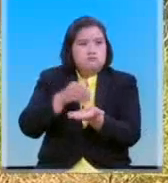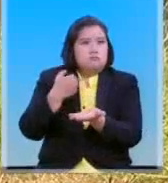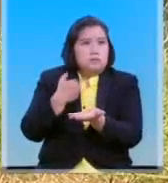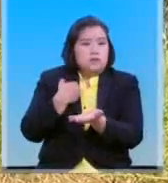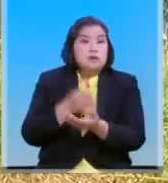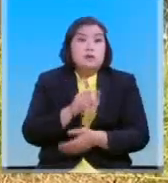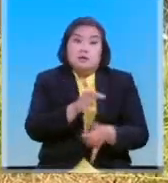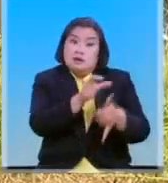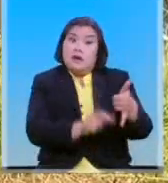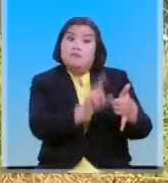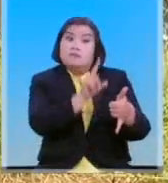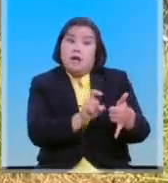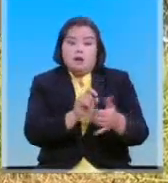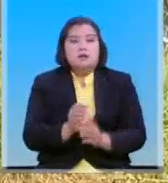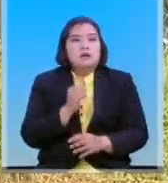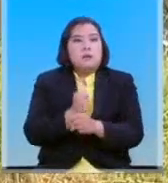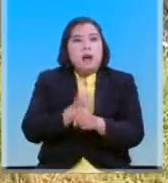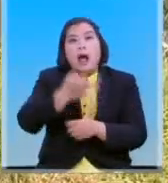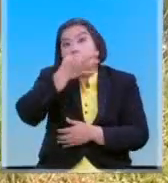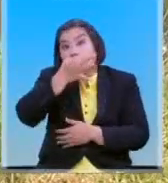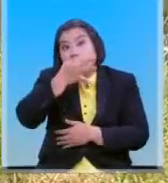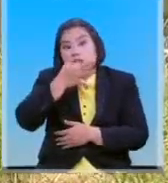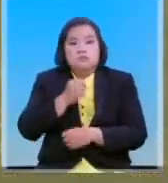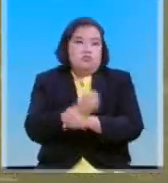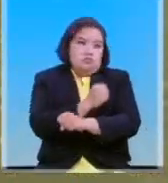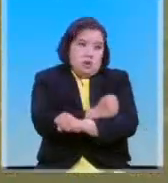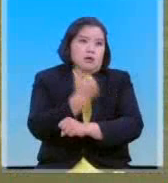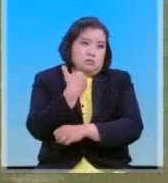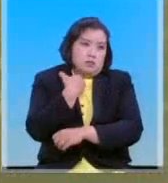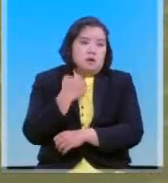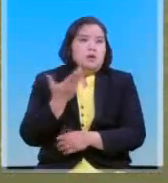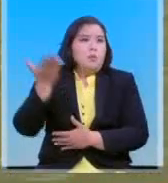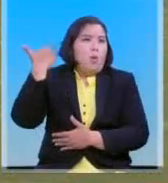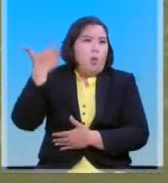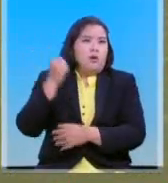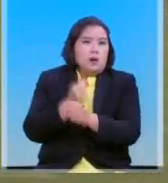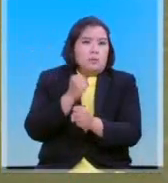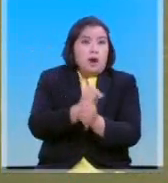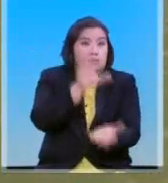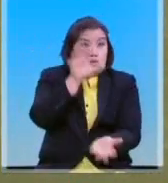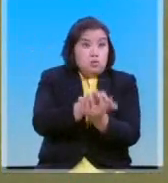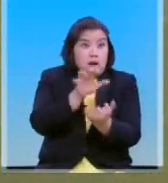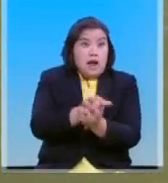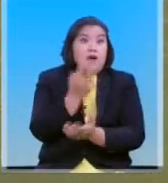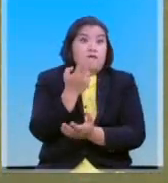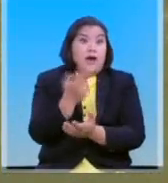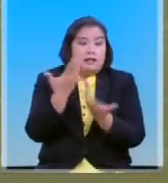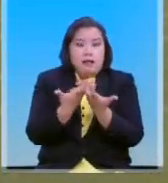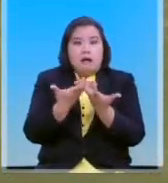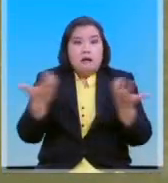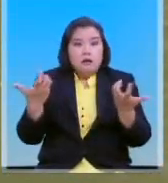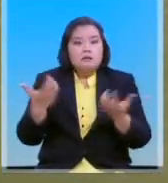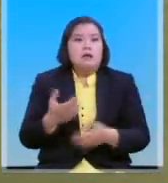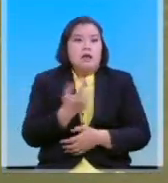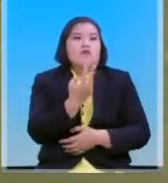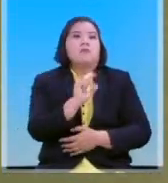ก่อสร้างเธอเคยเดินทางไปทำงานกับสามีในพื้นที่จังหวัดสมุทรปราการก่อนที่จะเลิกลากันไปแล้วก็มาคบหากับแฟน